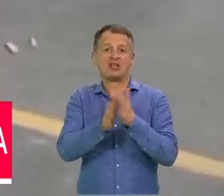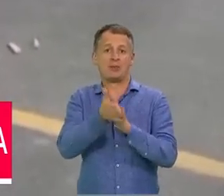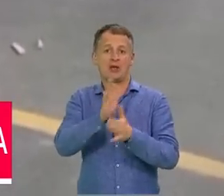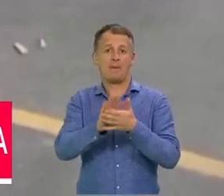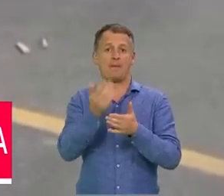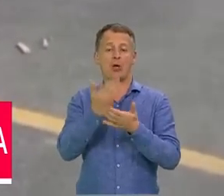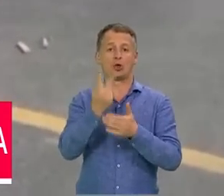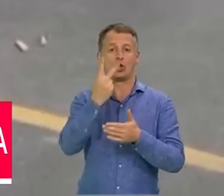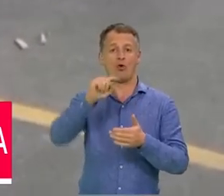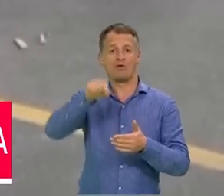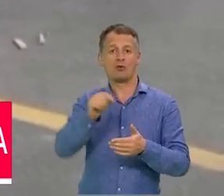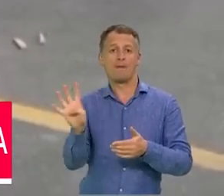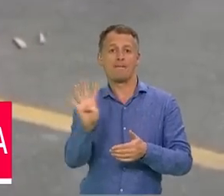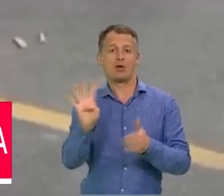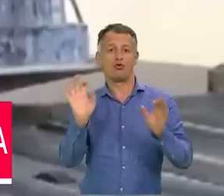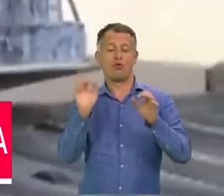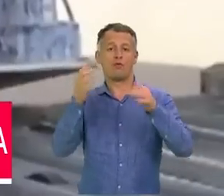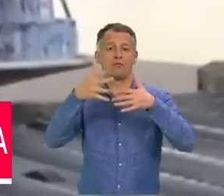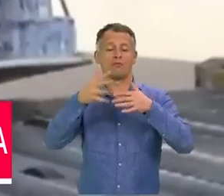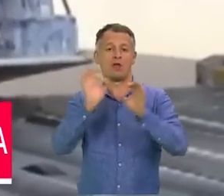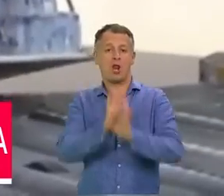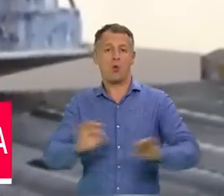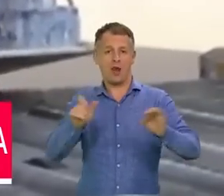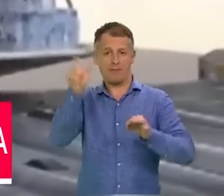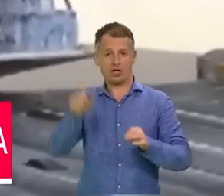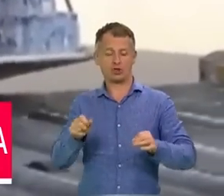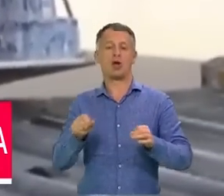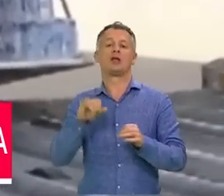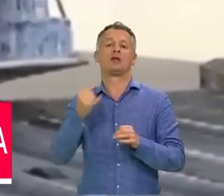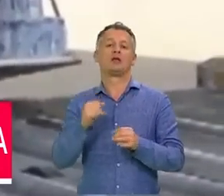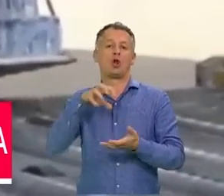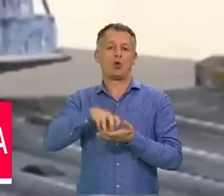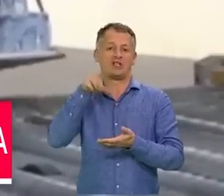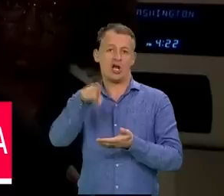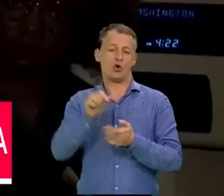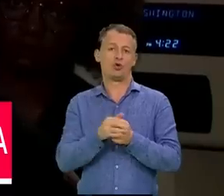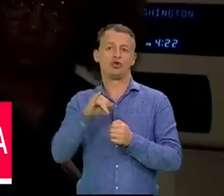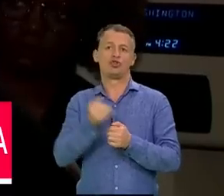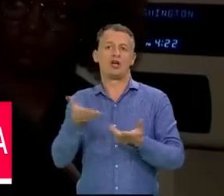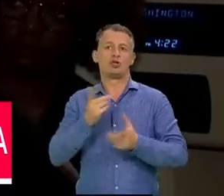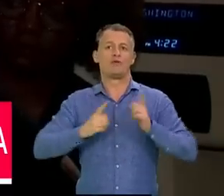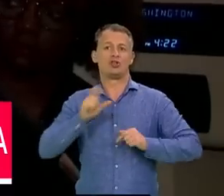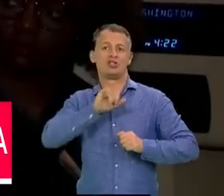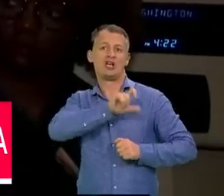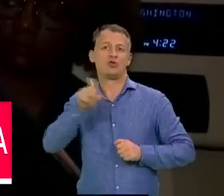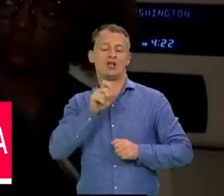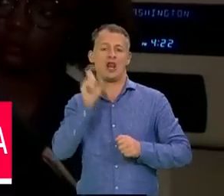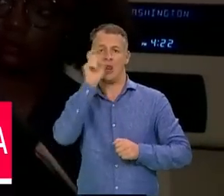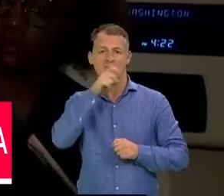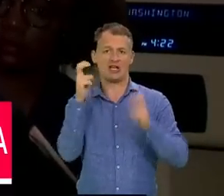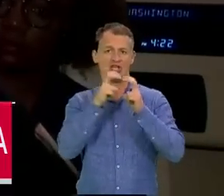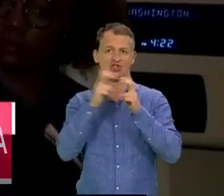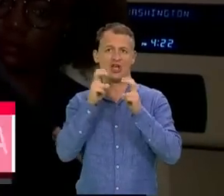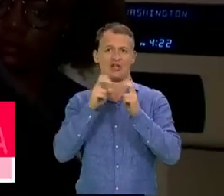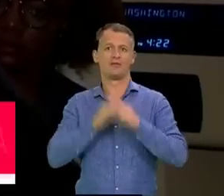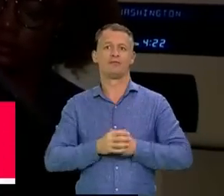cele 2,4 milioane de locuitori privați și de electricitate după asediul impus de Israel. Up to 20 trucks. This has been